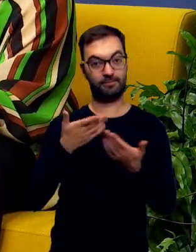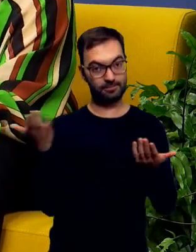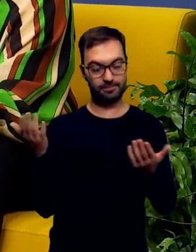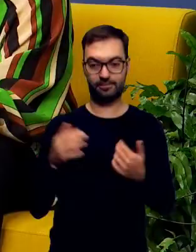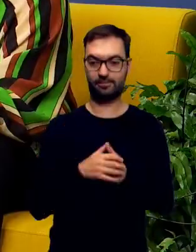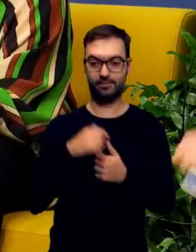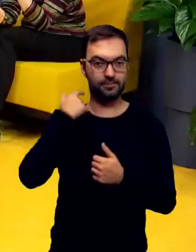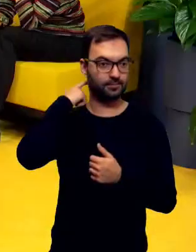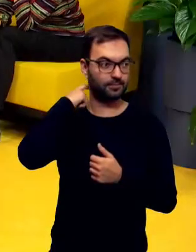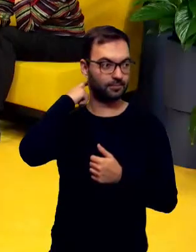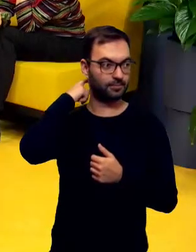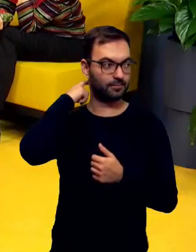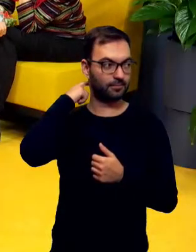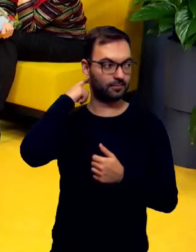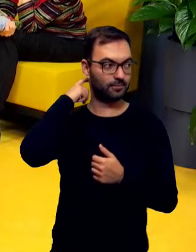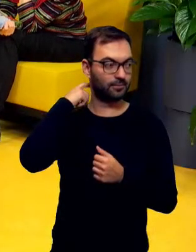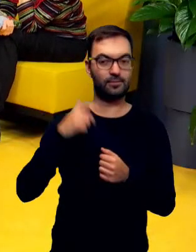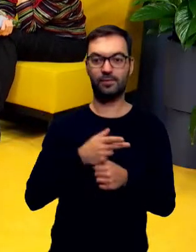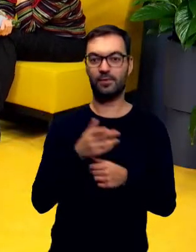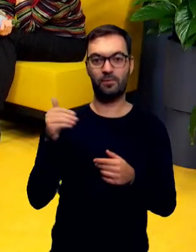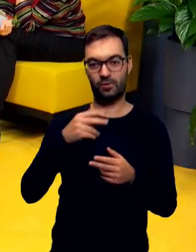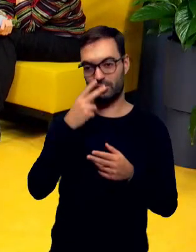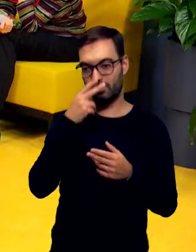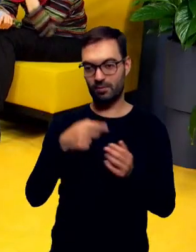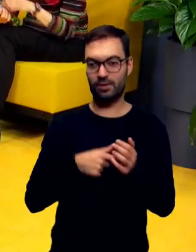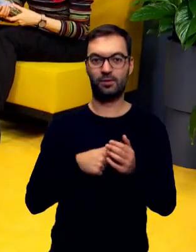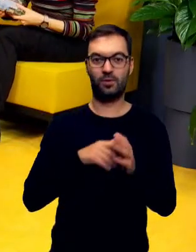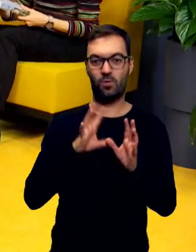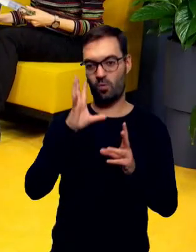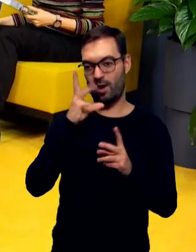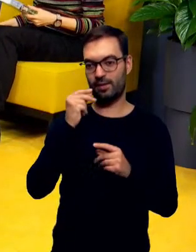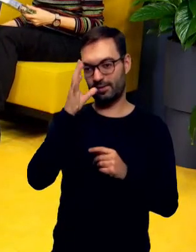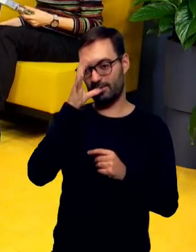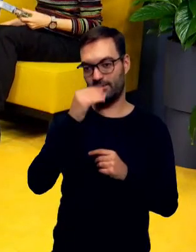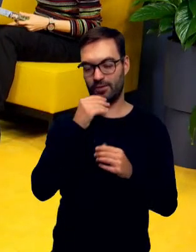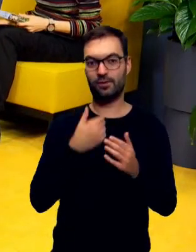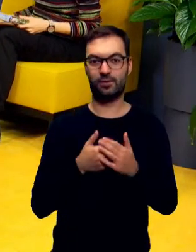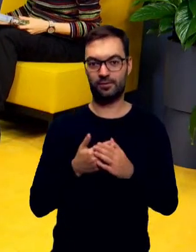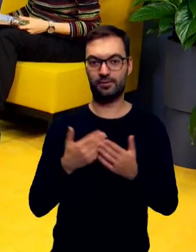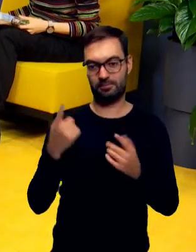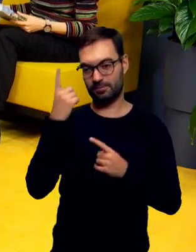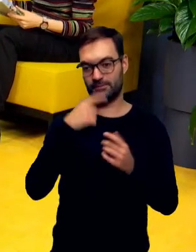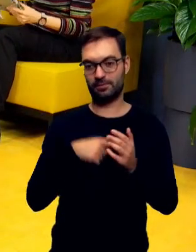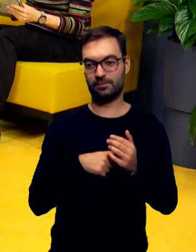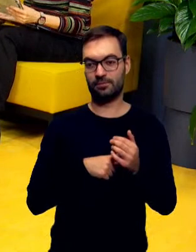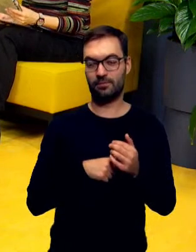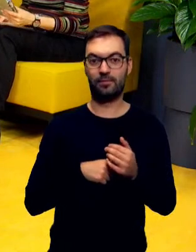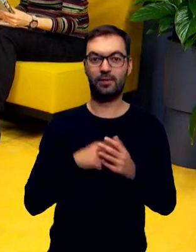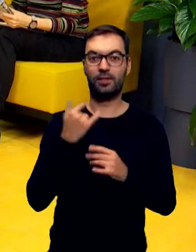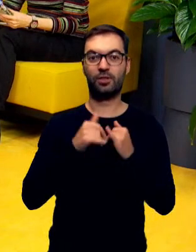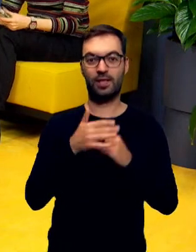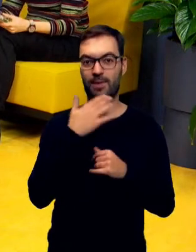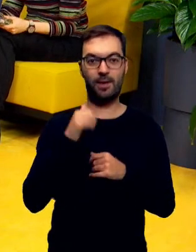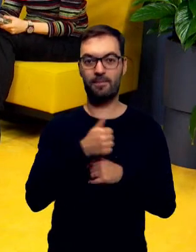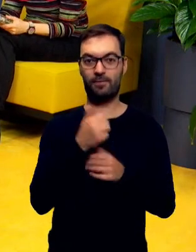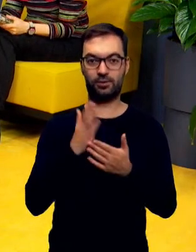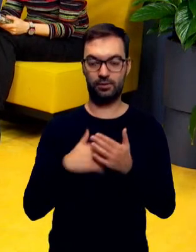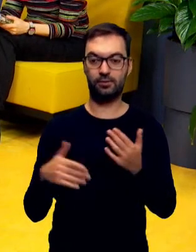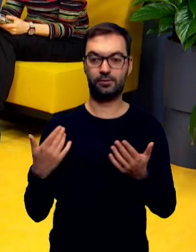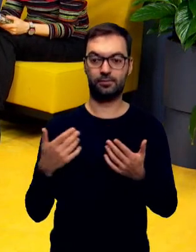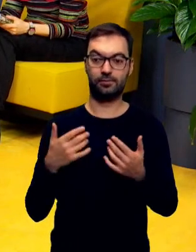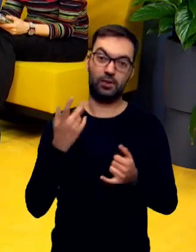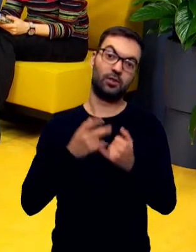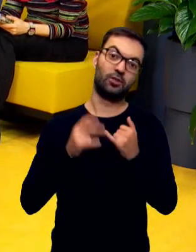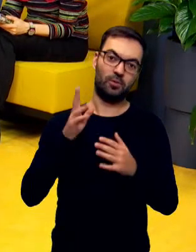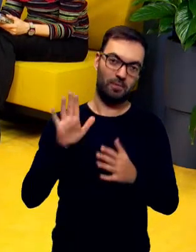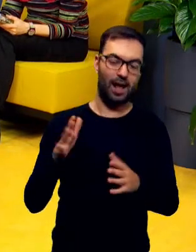Państwo tak zobaczyć i to ładnie wygląda, więc myślę, że kto nie ma jeszcze pierwszego tomu, albo